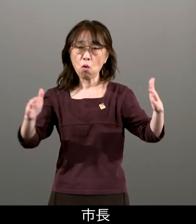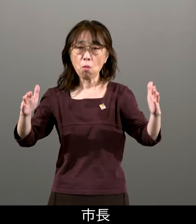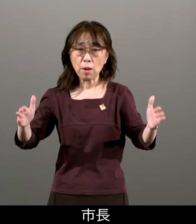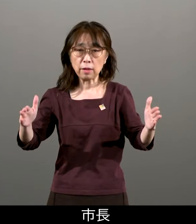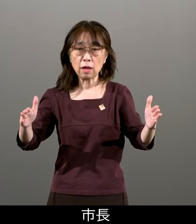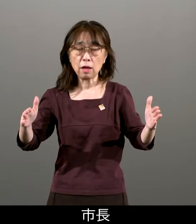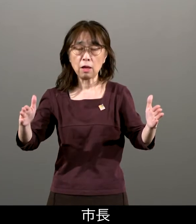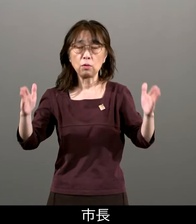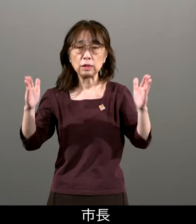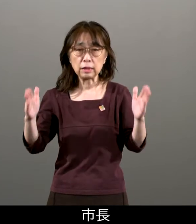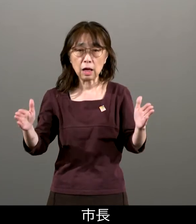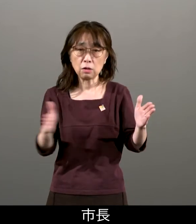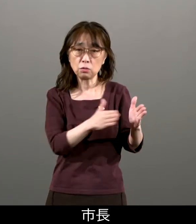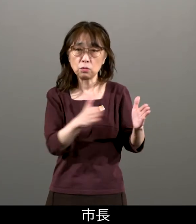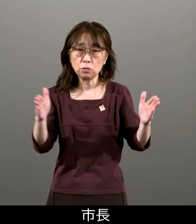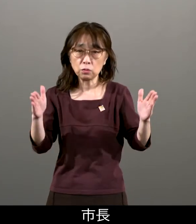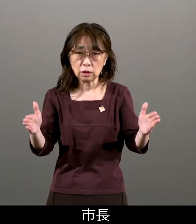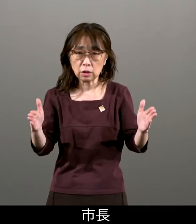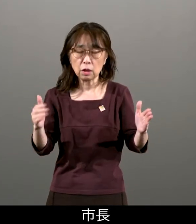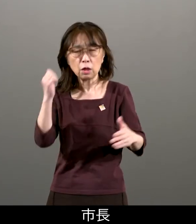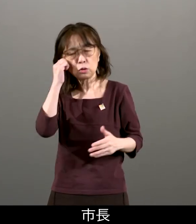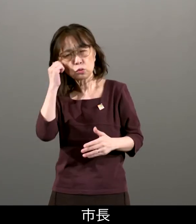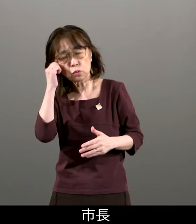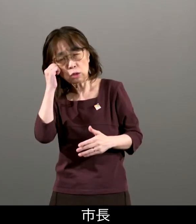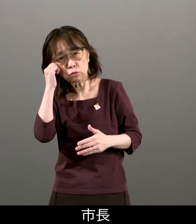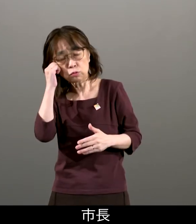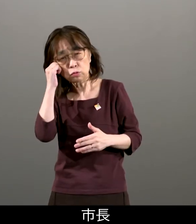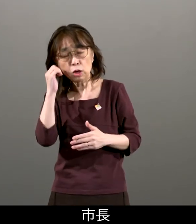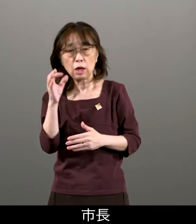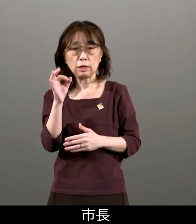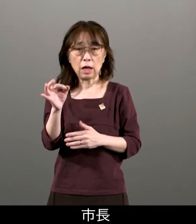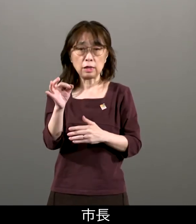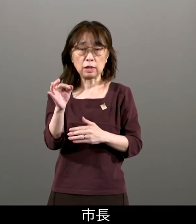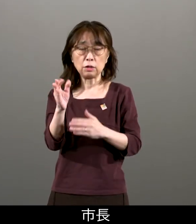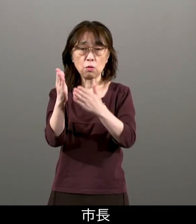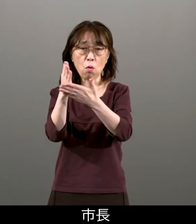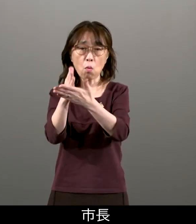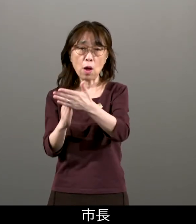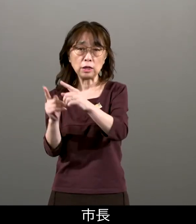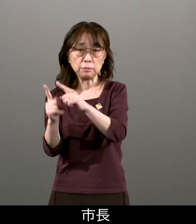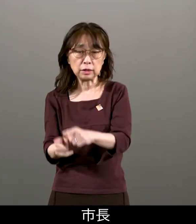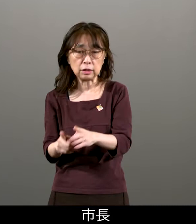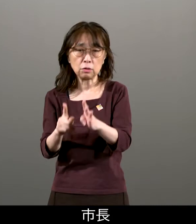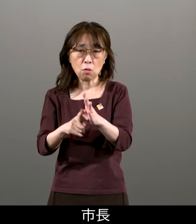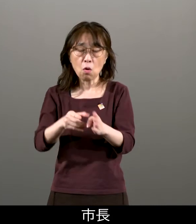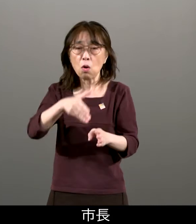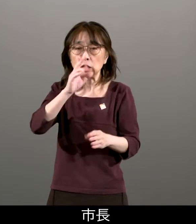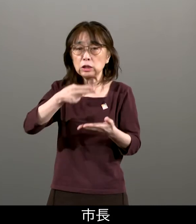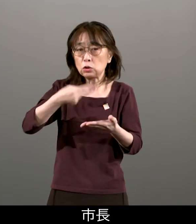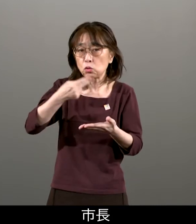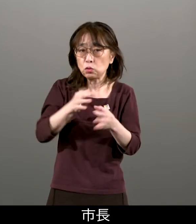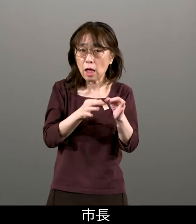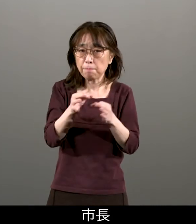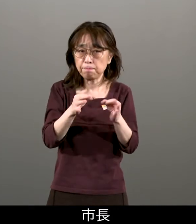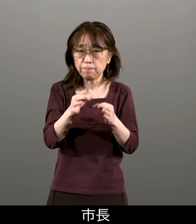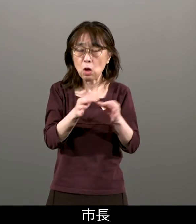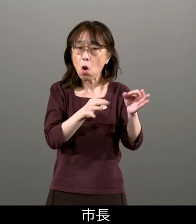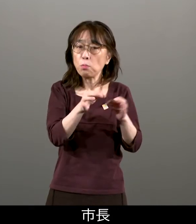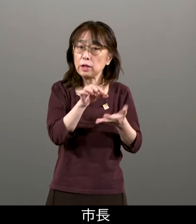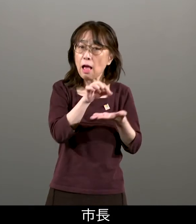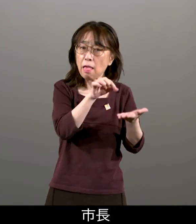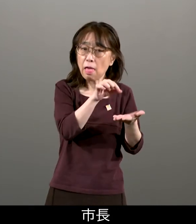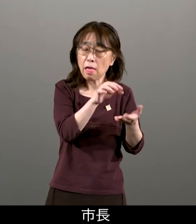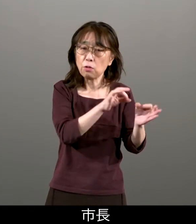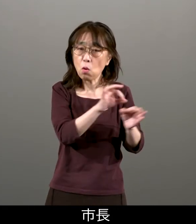期間といたしまして、宿泊代金の割引と飲食店やお土産等で利用でき